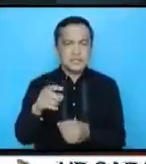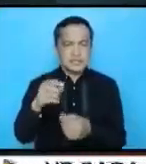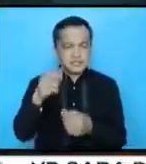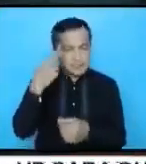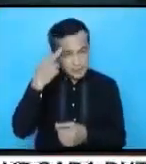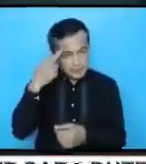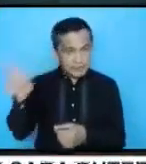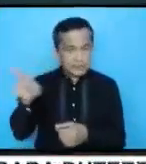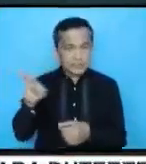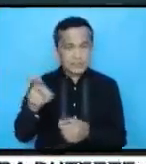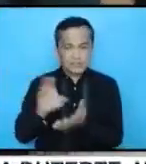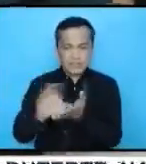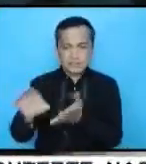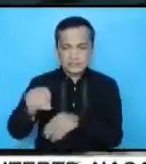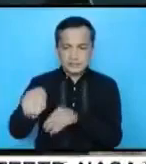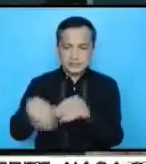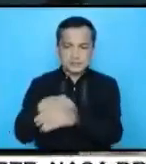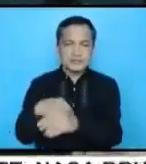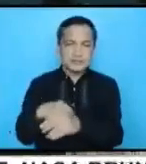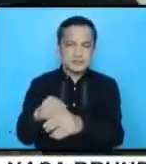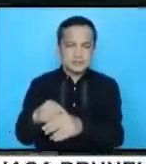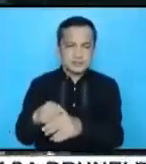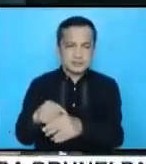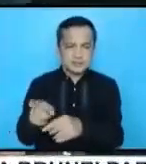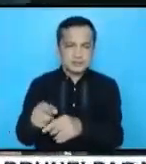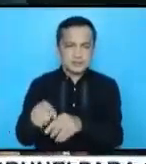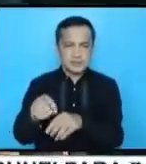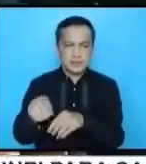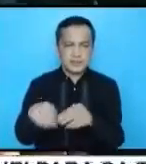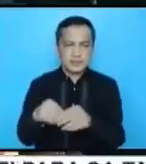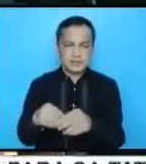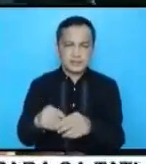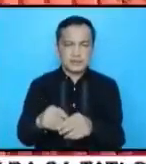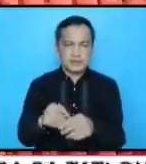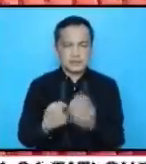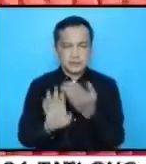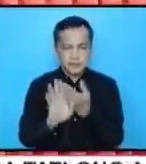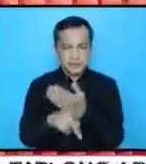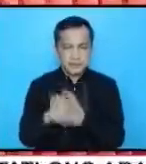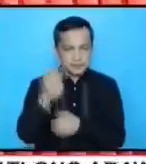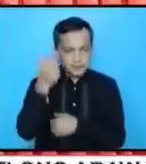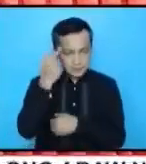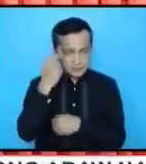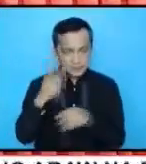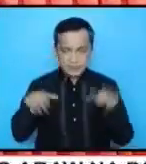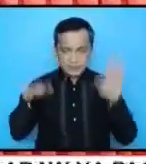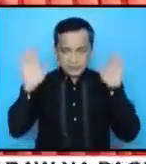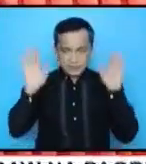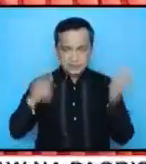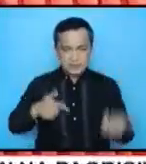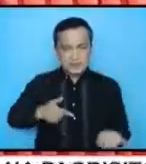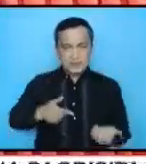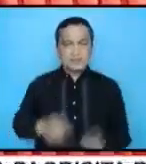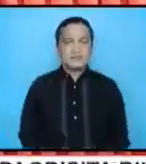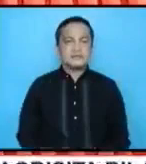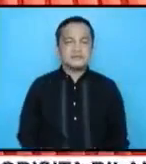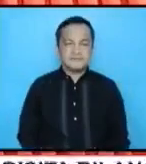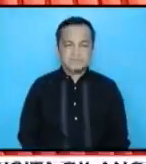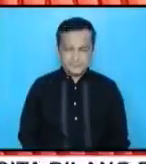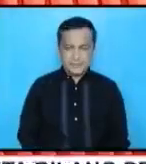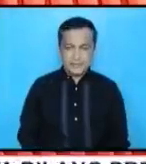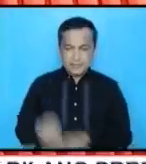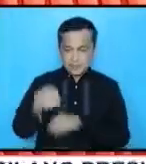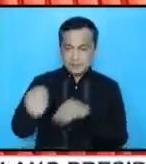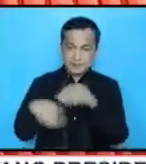bilang insentibo sa kanilang pagbabalik loob sa pamahalaan at sa pagsuko ng kanilang mga armas. Ang insentibo ay